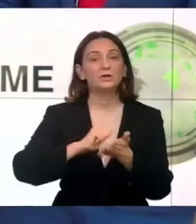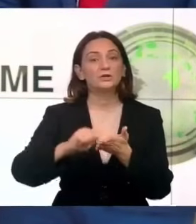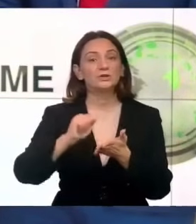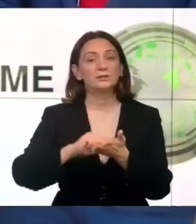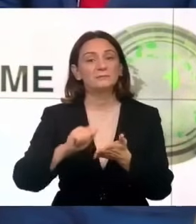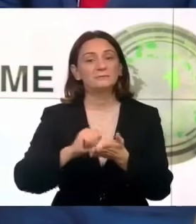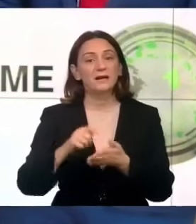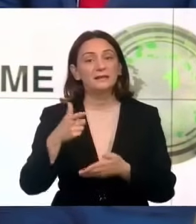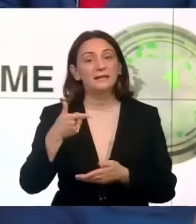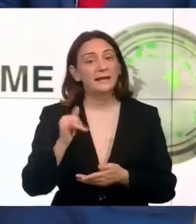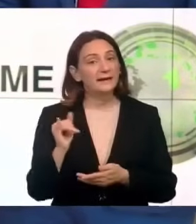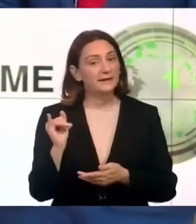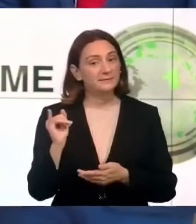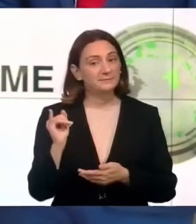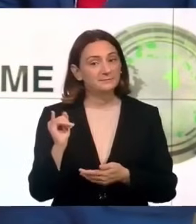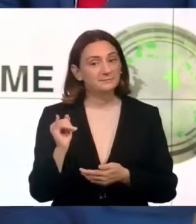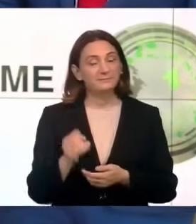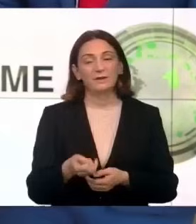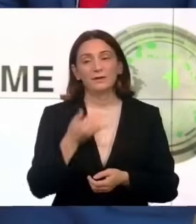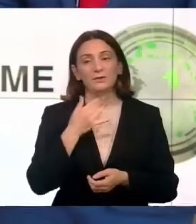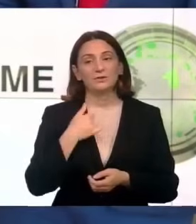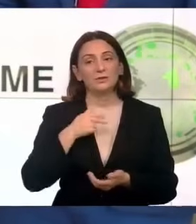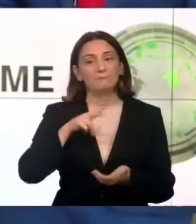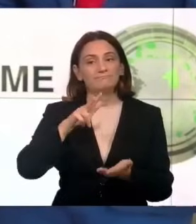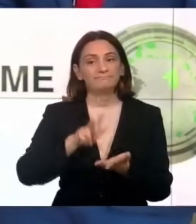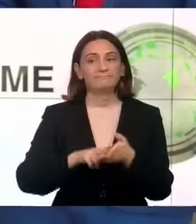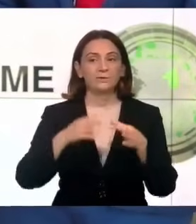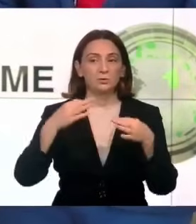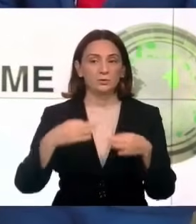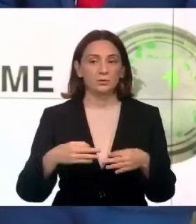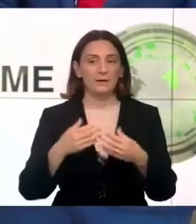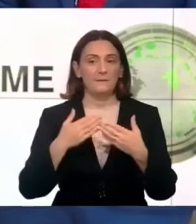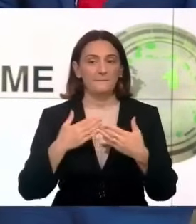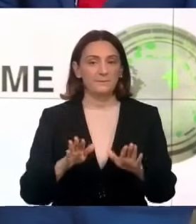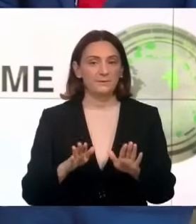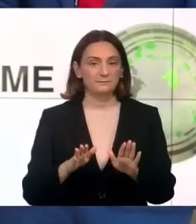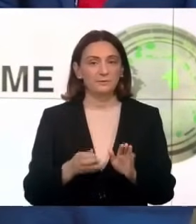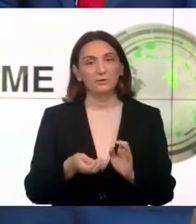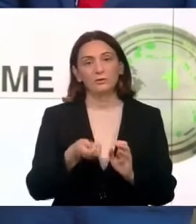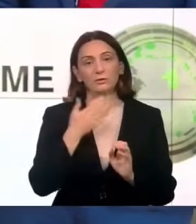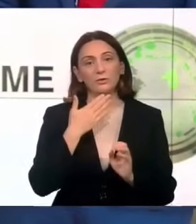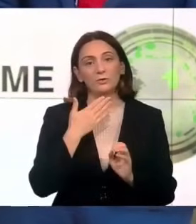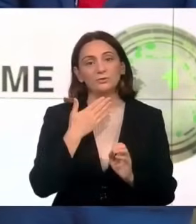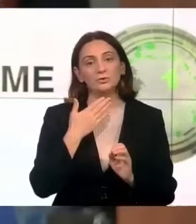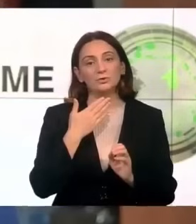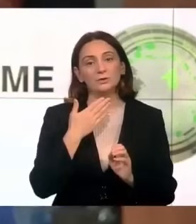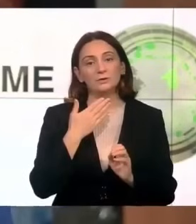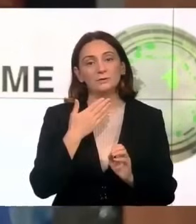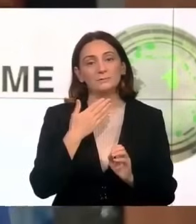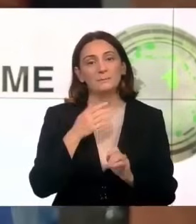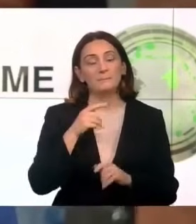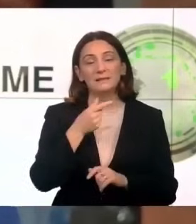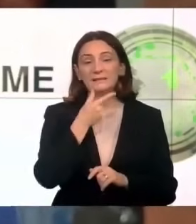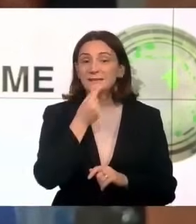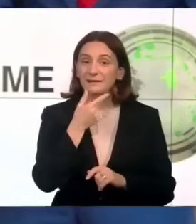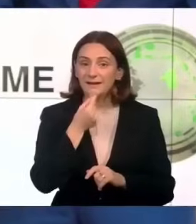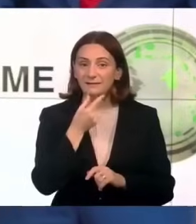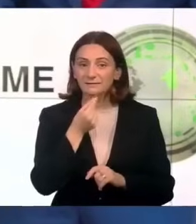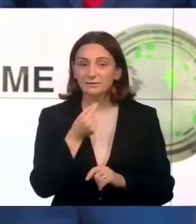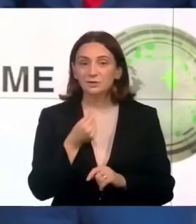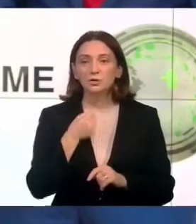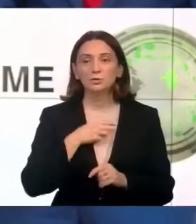do të jepet për brezat e rinj, për letrarët e rinj të pas viteve 90, në kriteret